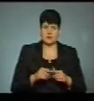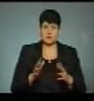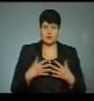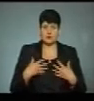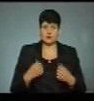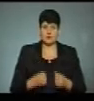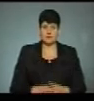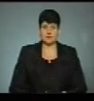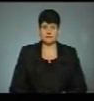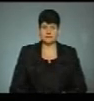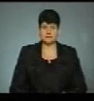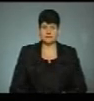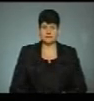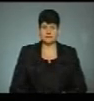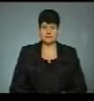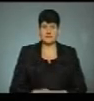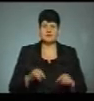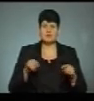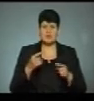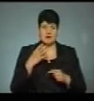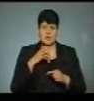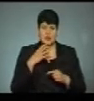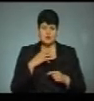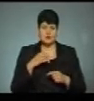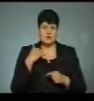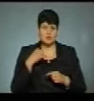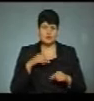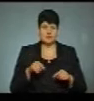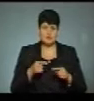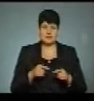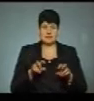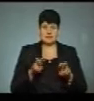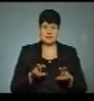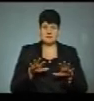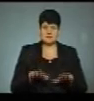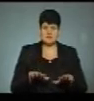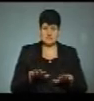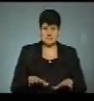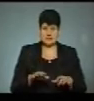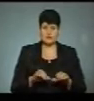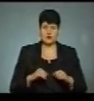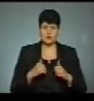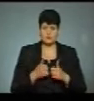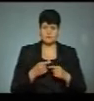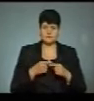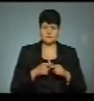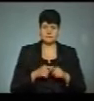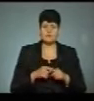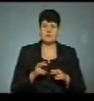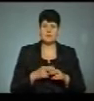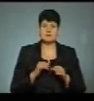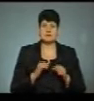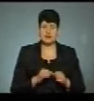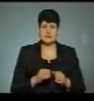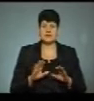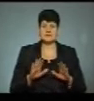здоров'я. Створити гарячу лінію вирішили на засіданні місцевої комісії з питань техногенно-екологічної безпеки і надзвичайних